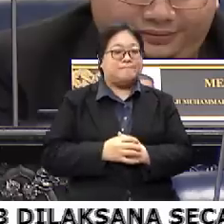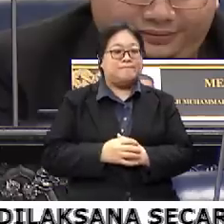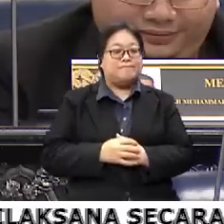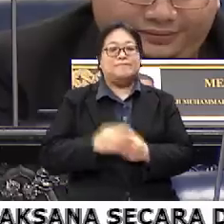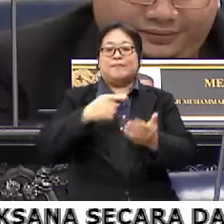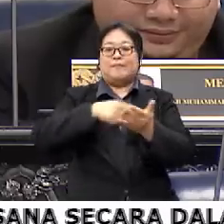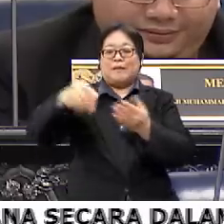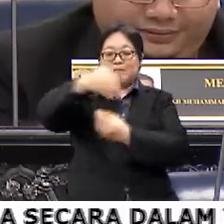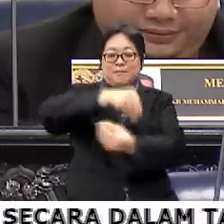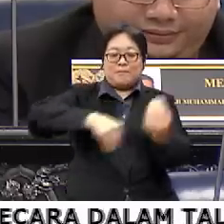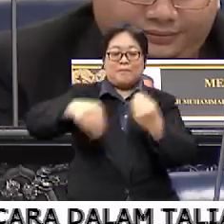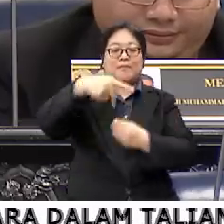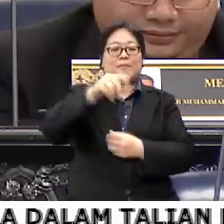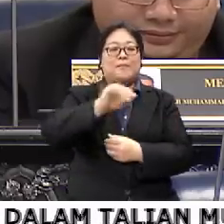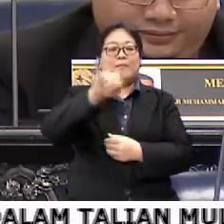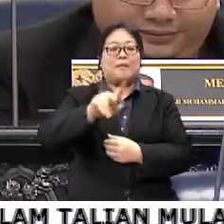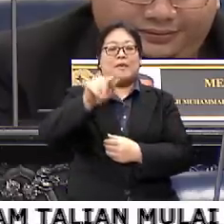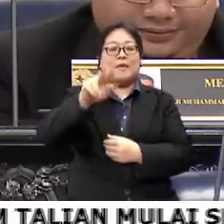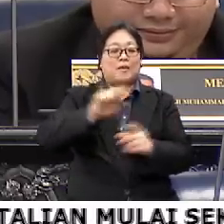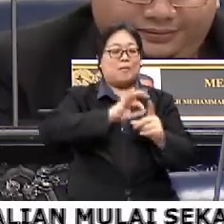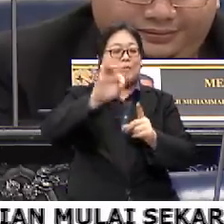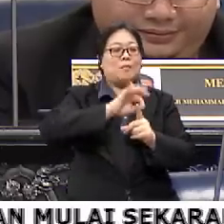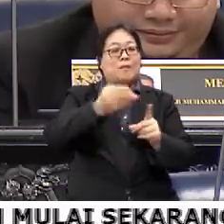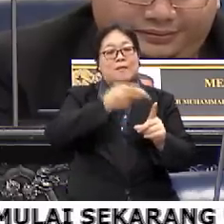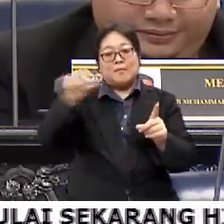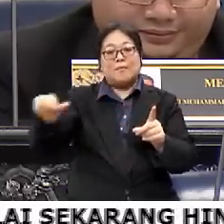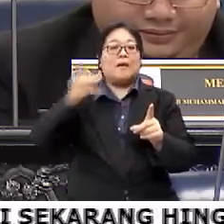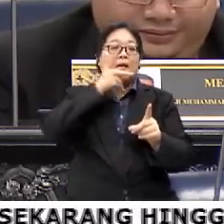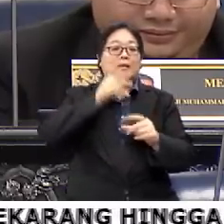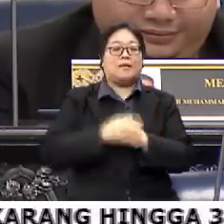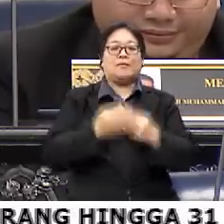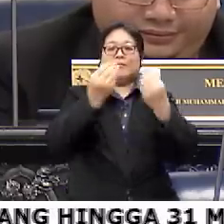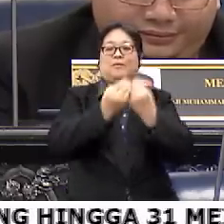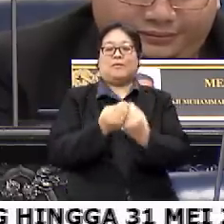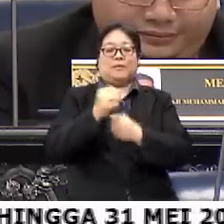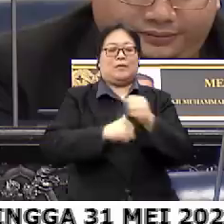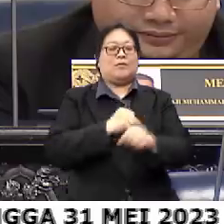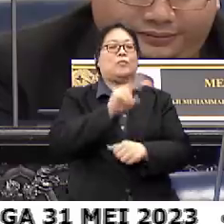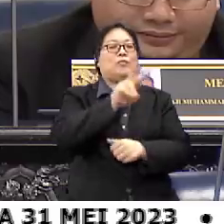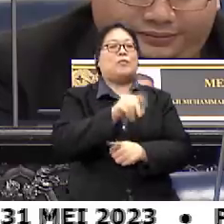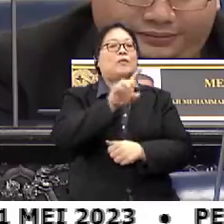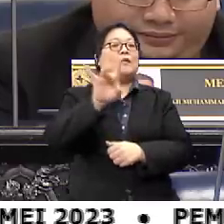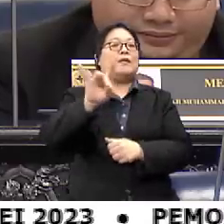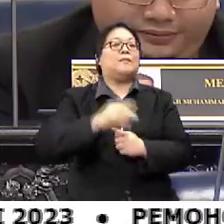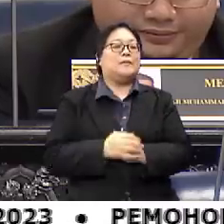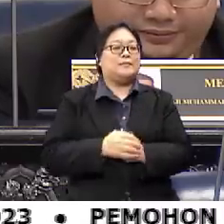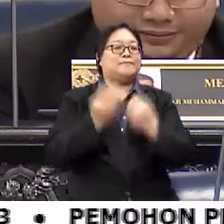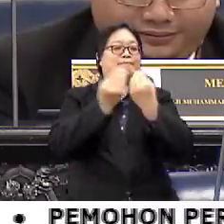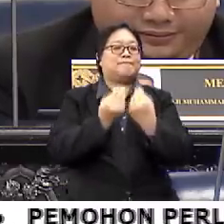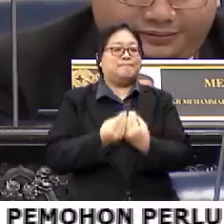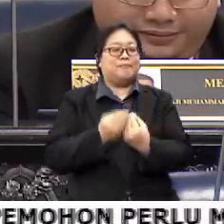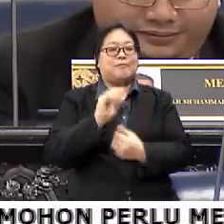berkaitan bayaran pampasan pajakan Pulau Pinang kepada negeri Kedah. Jumlah itu pada tahun 2018 hanya